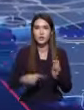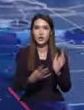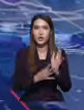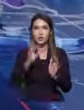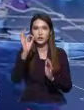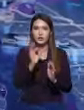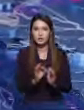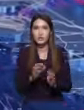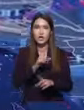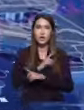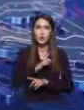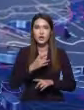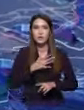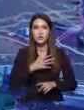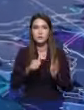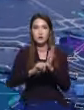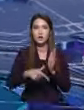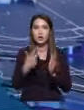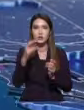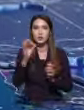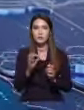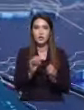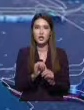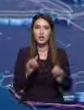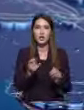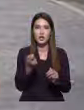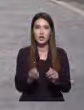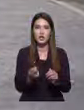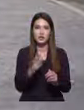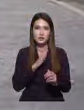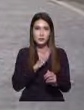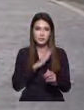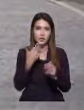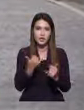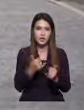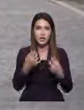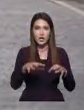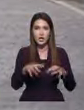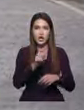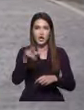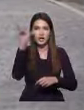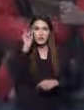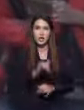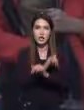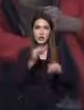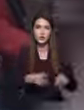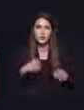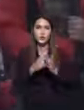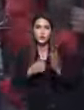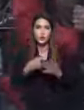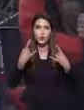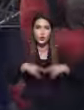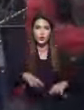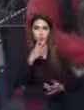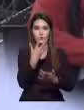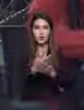ал өлім жітін 6,3%-ға аз тіркелді. Демографтардың айтуынша, халық санының өсуінің негізгі себебі туу көрсеткішінің